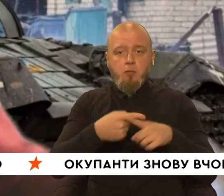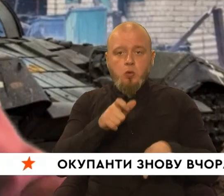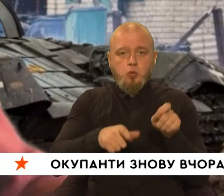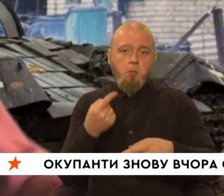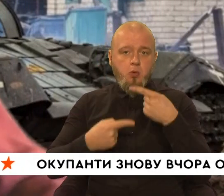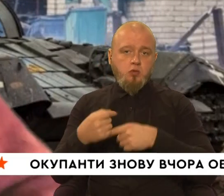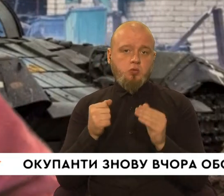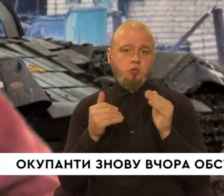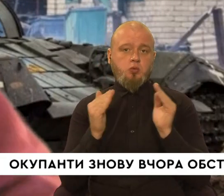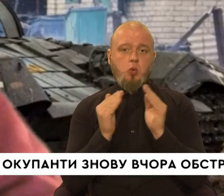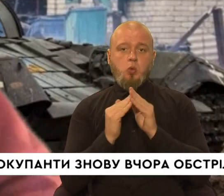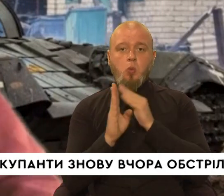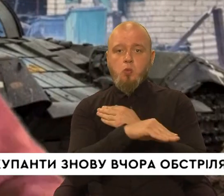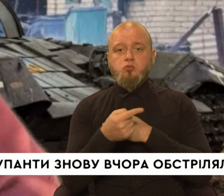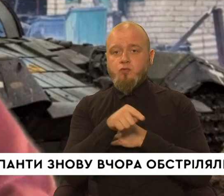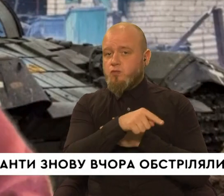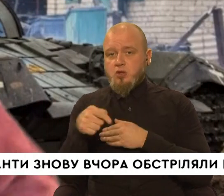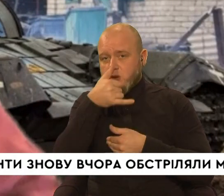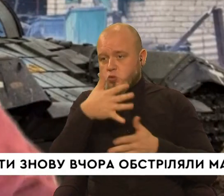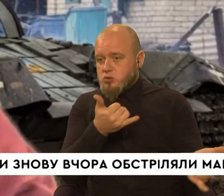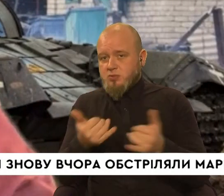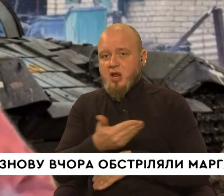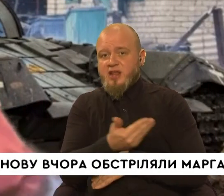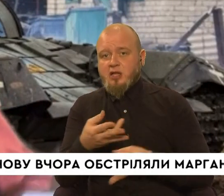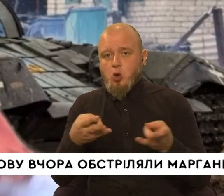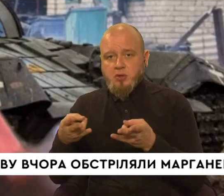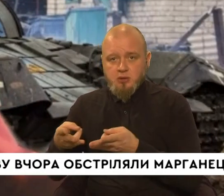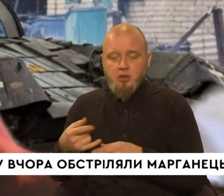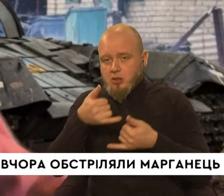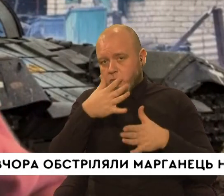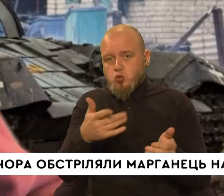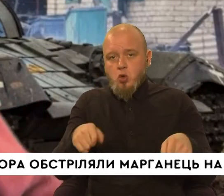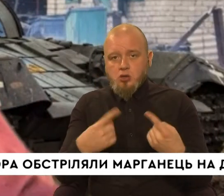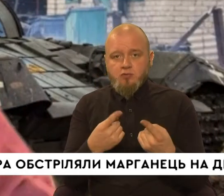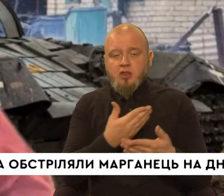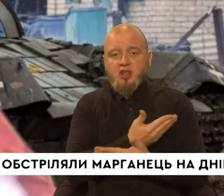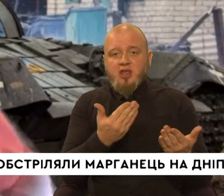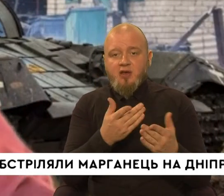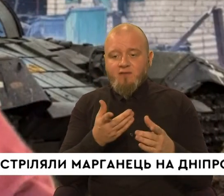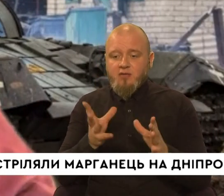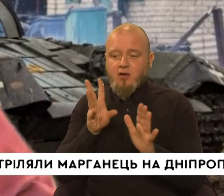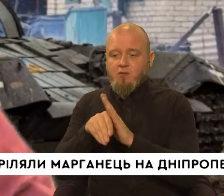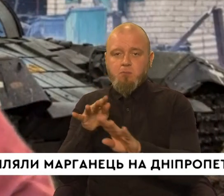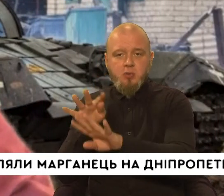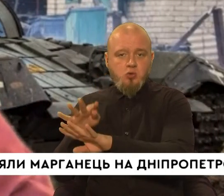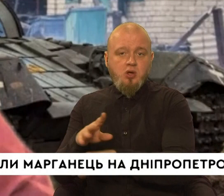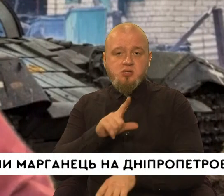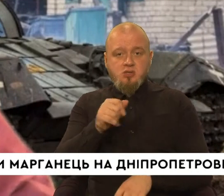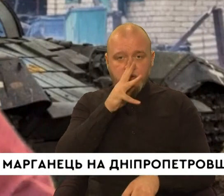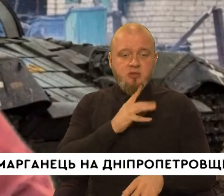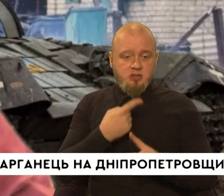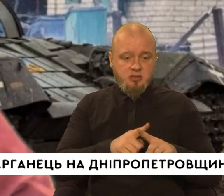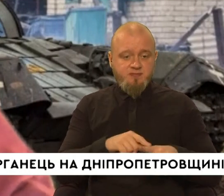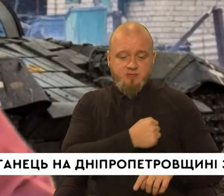людей повертається додому, тому що вони не можуть забезпечити їх необхідним, не можуть організувати їх в підрозділи. За 3 місяці, як ці